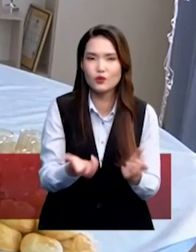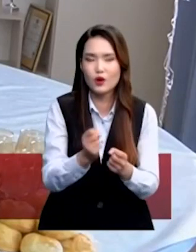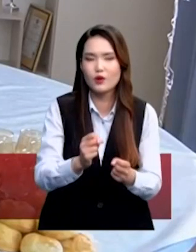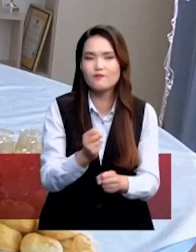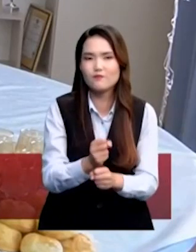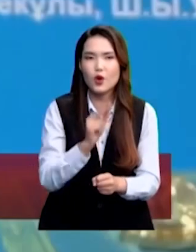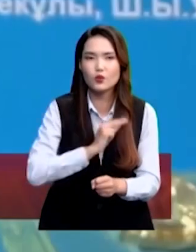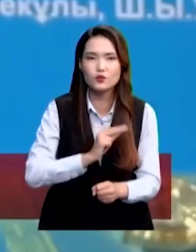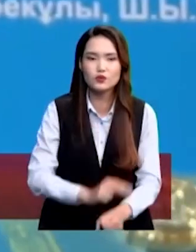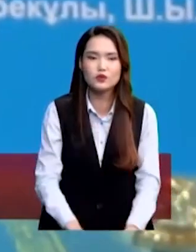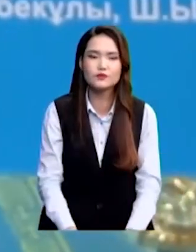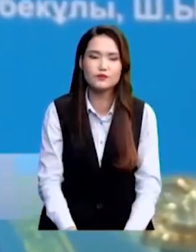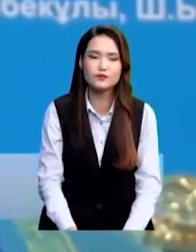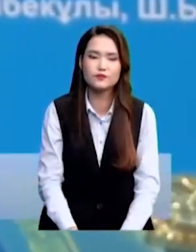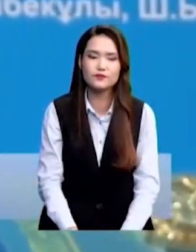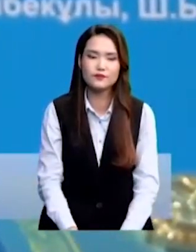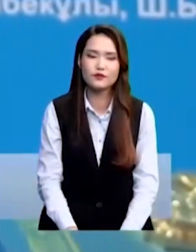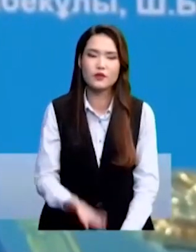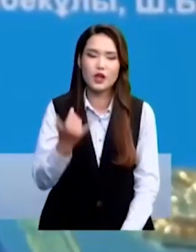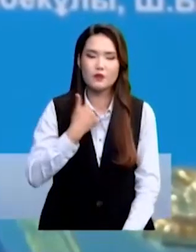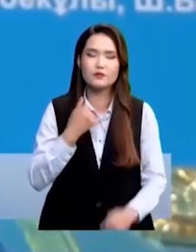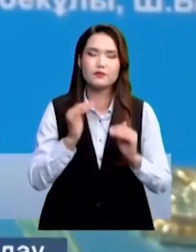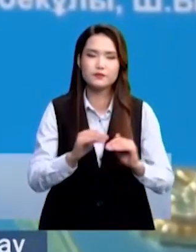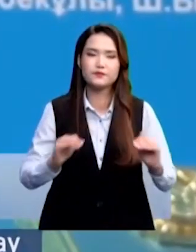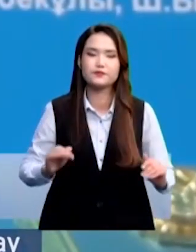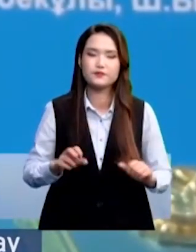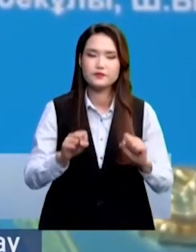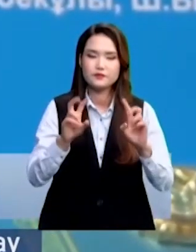қамтамасыз етілуде. Проекты социальной